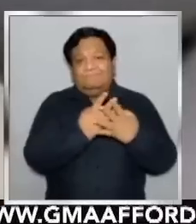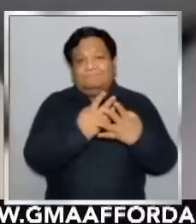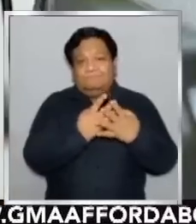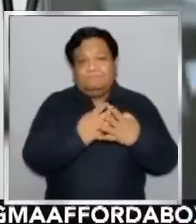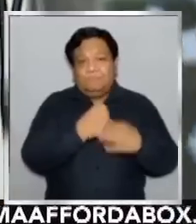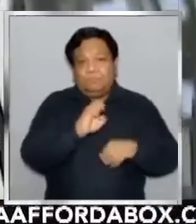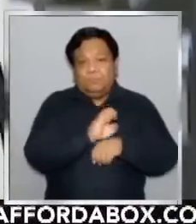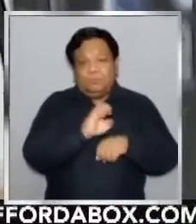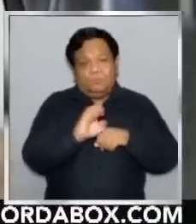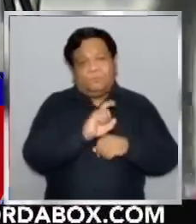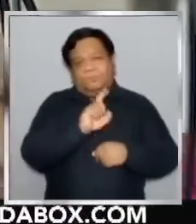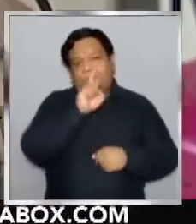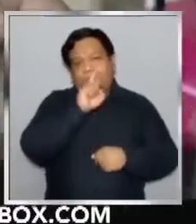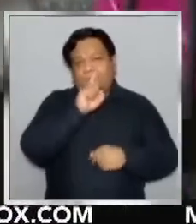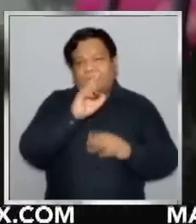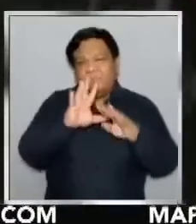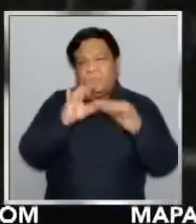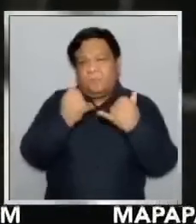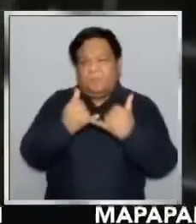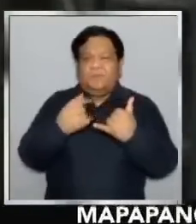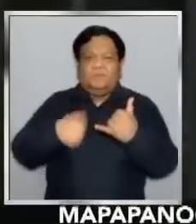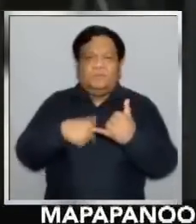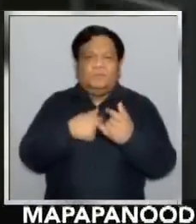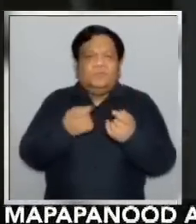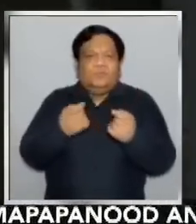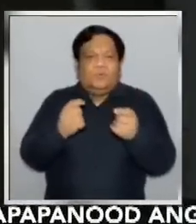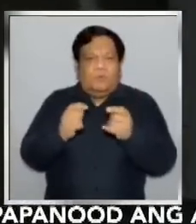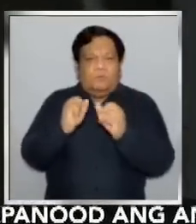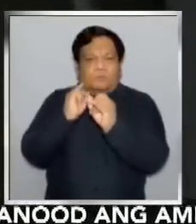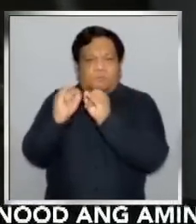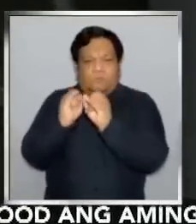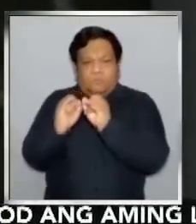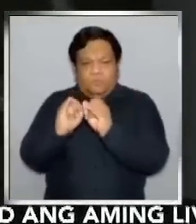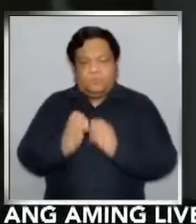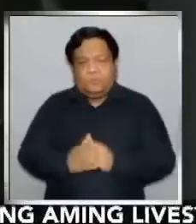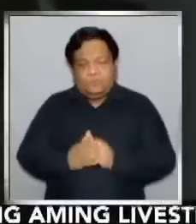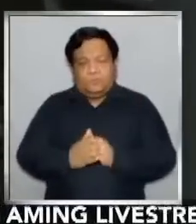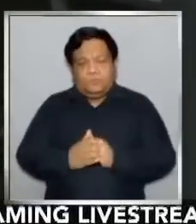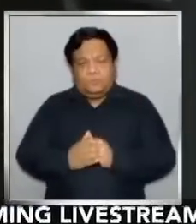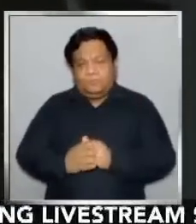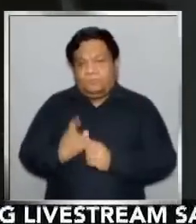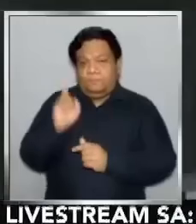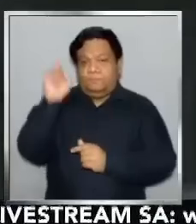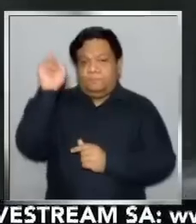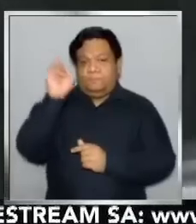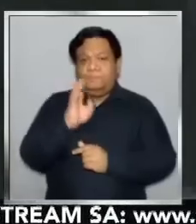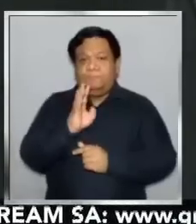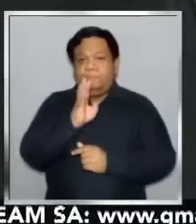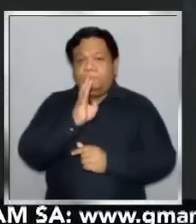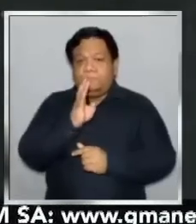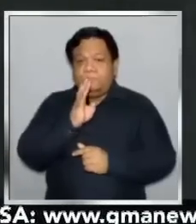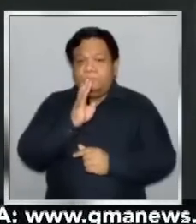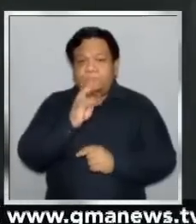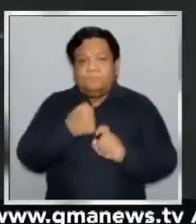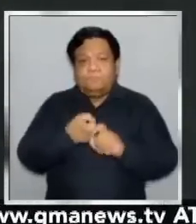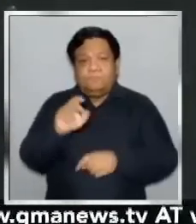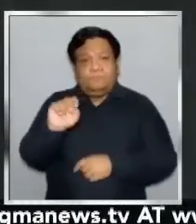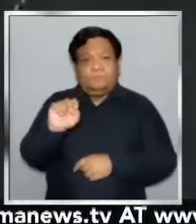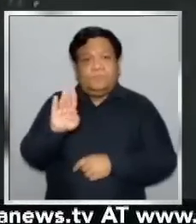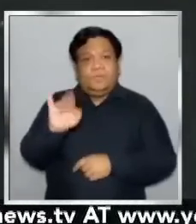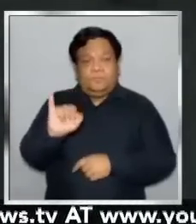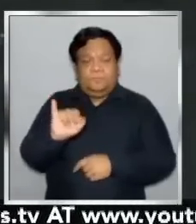kumpanya. Itong mga na-recover natin na mga desktop computers at mga mobile phones